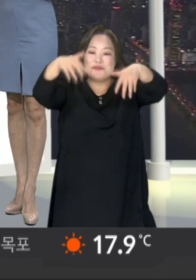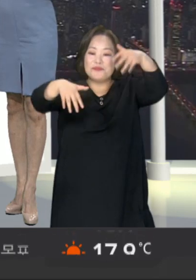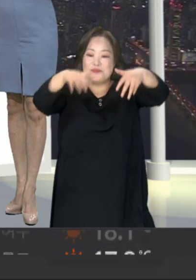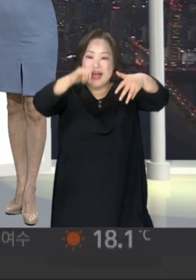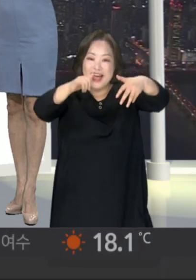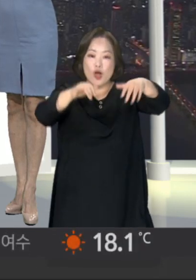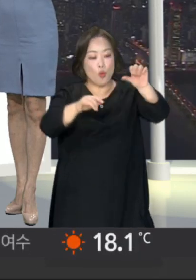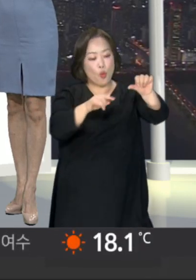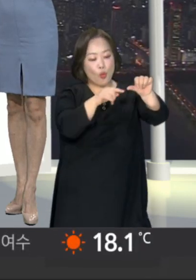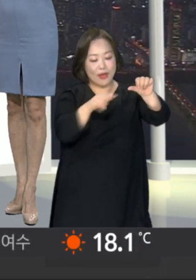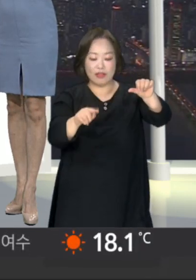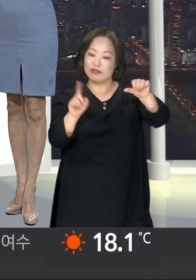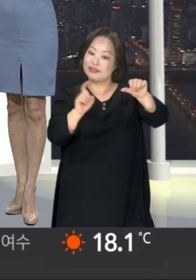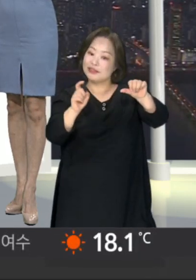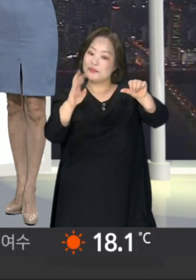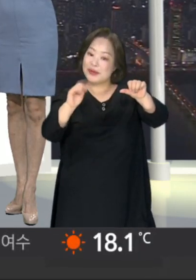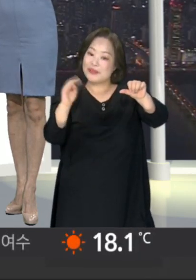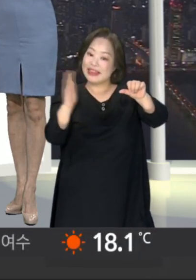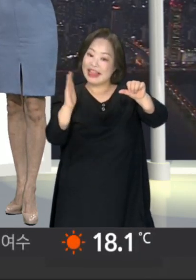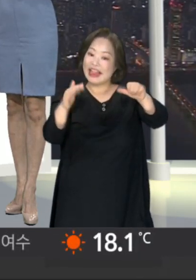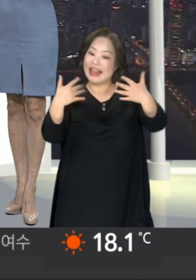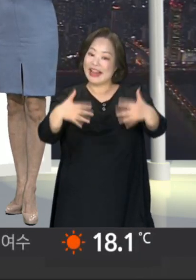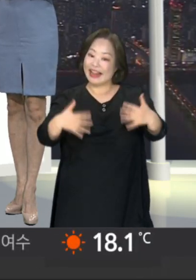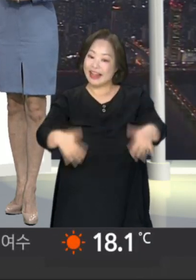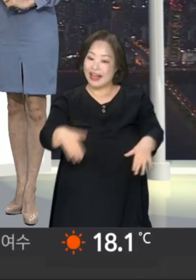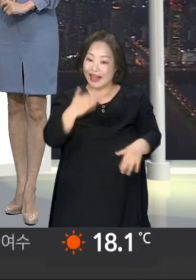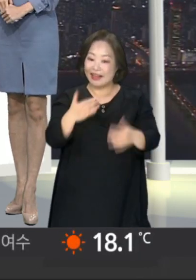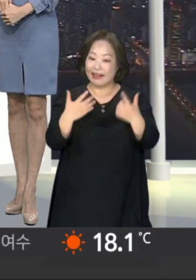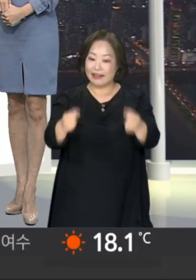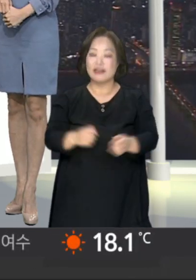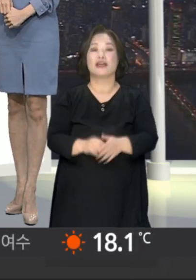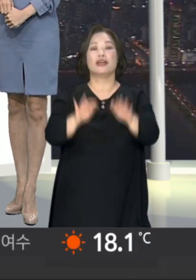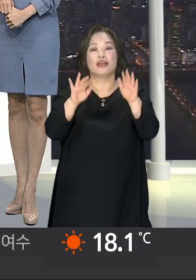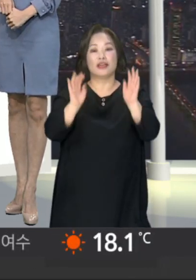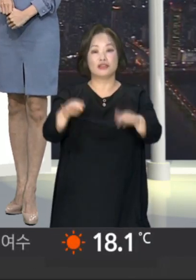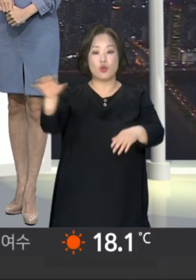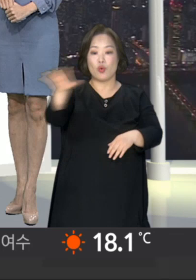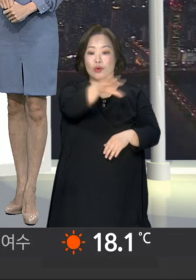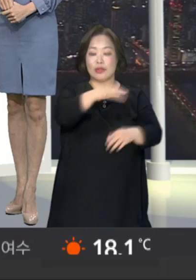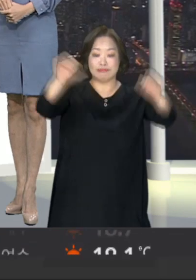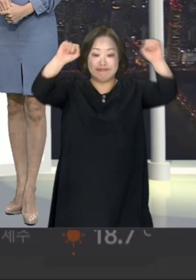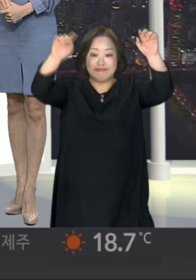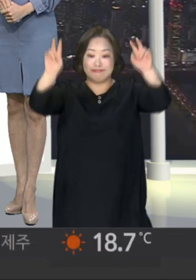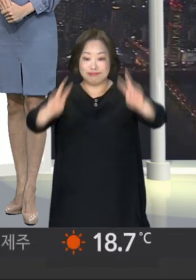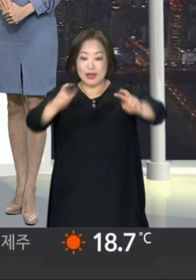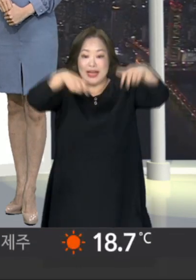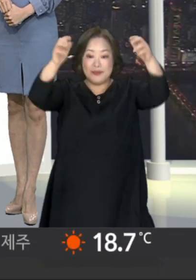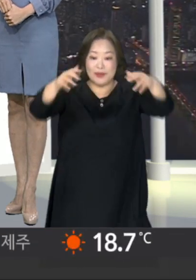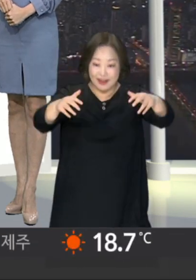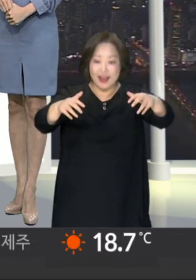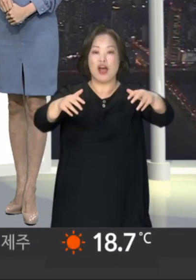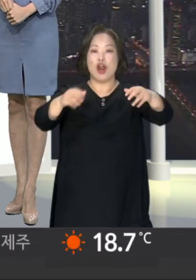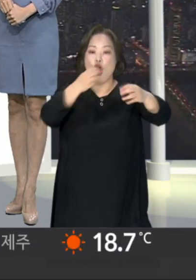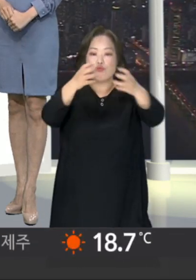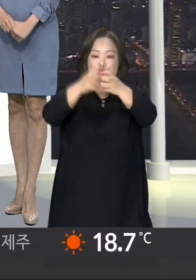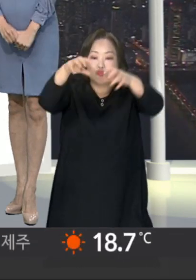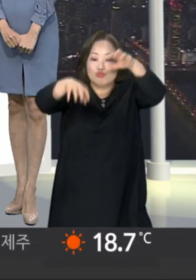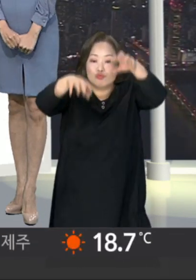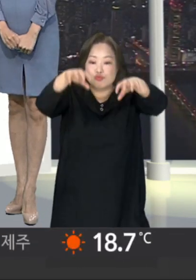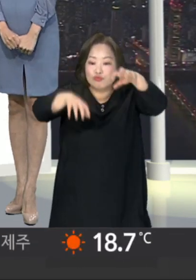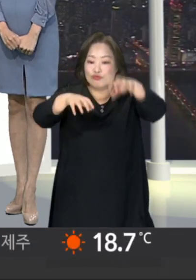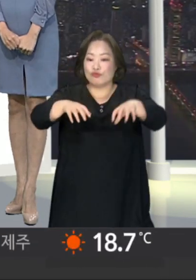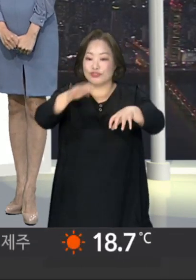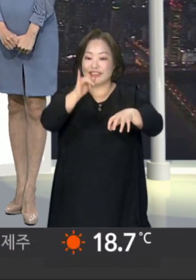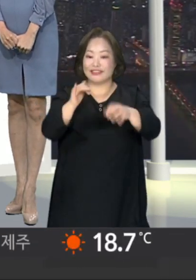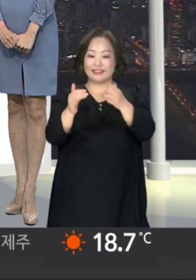비의 양은 5에서 10mm로 양이 많지는 않겠습니다. 하지만 곳곳에서 돌풍과 벼락, 쌀악 우박을 동반해서